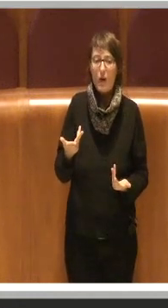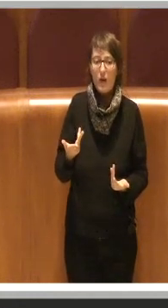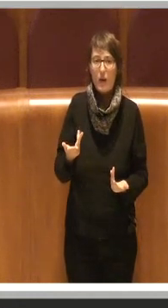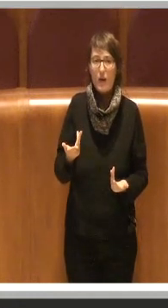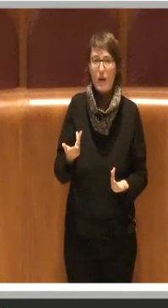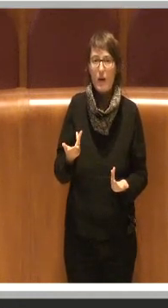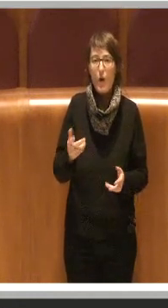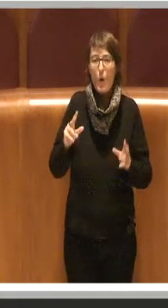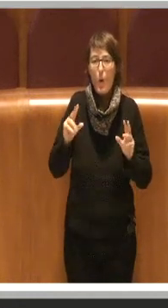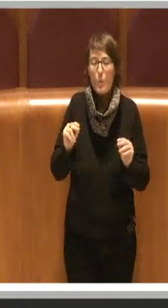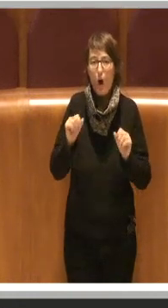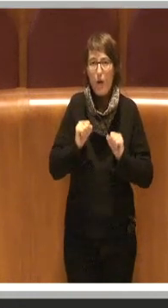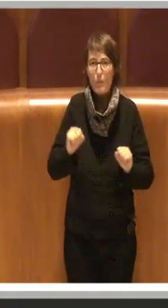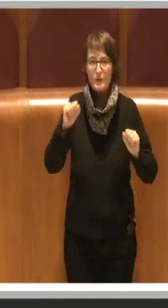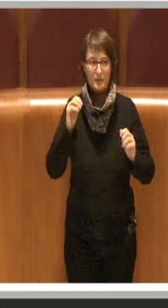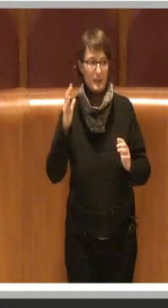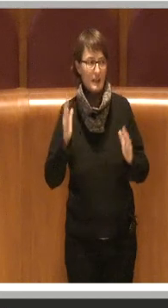un nuovo momento di confronto.